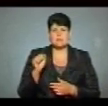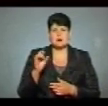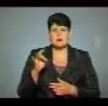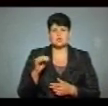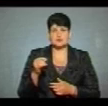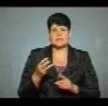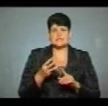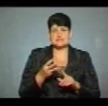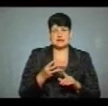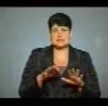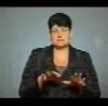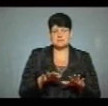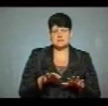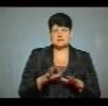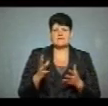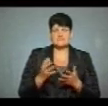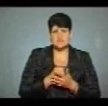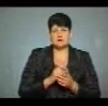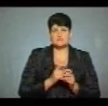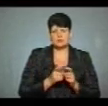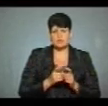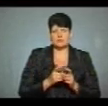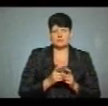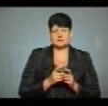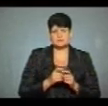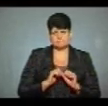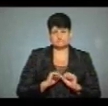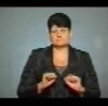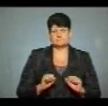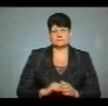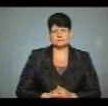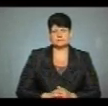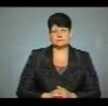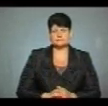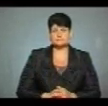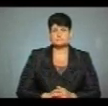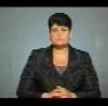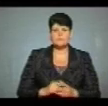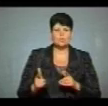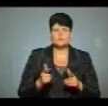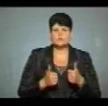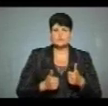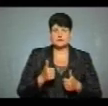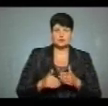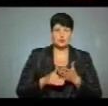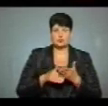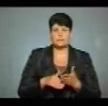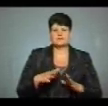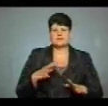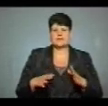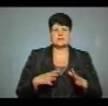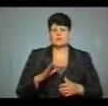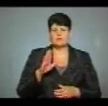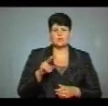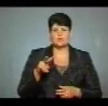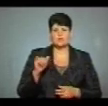за третє досить вдало відборовся, вийшов впевнено. Готуватися до змагань Володимиру Войтовичу допомагав його тренер